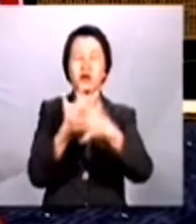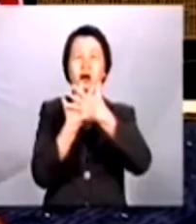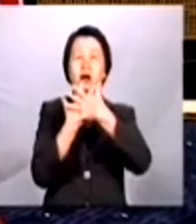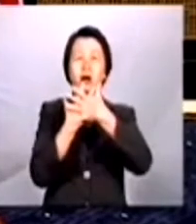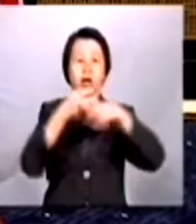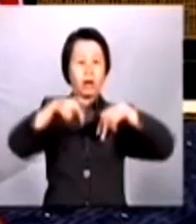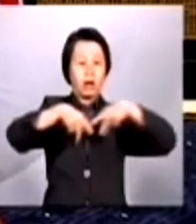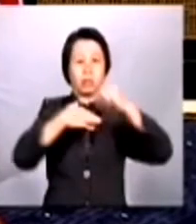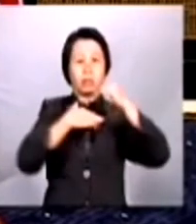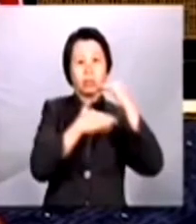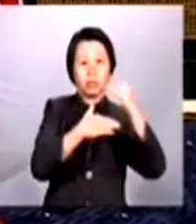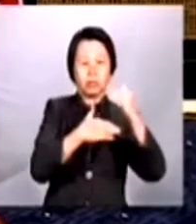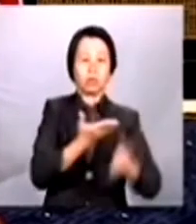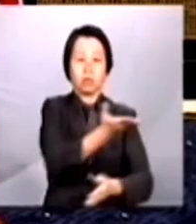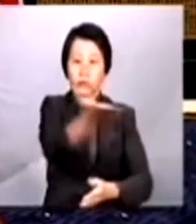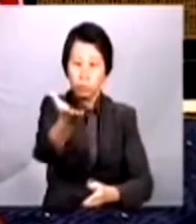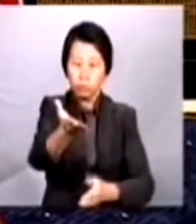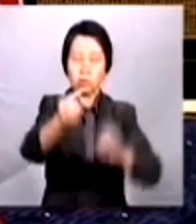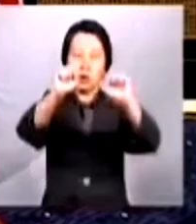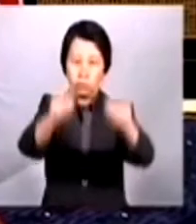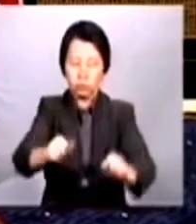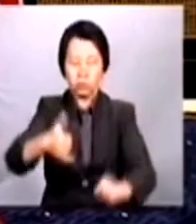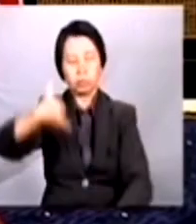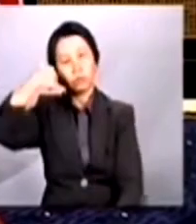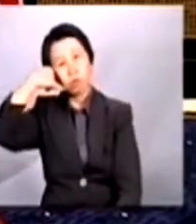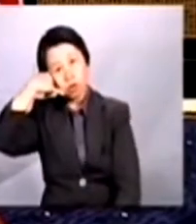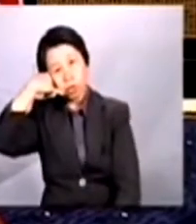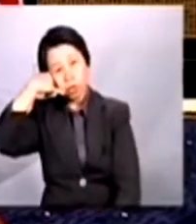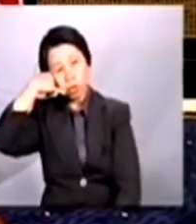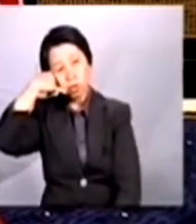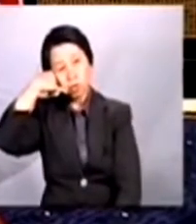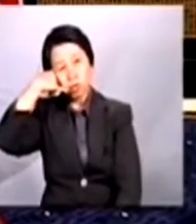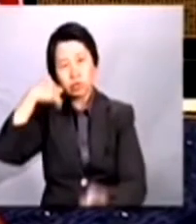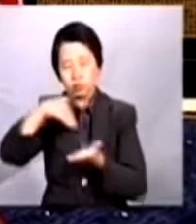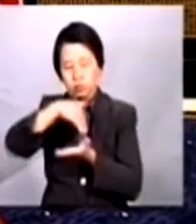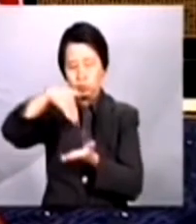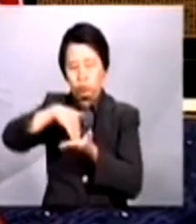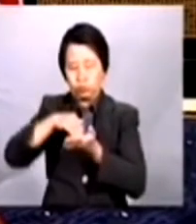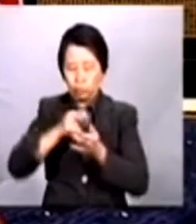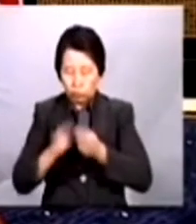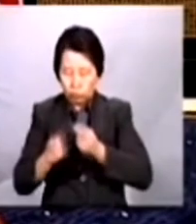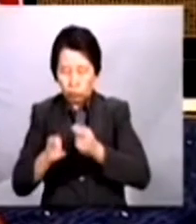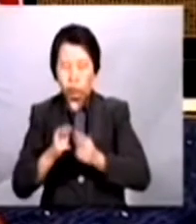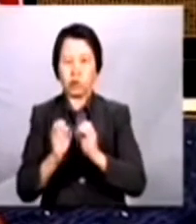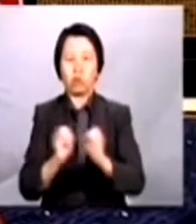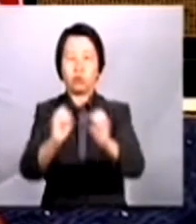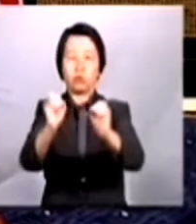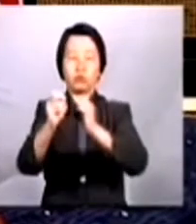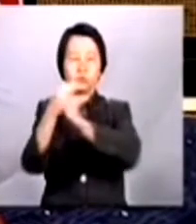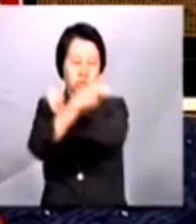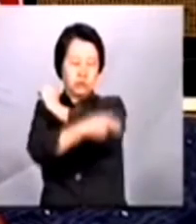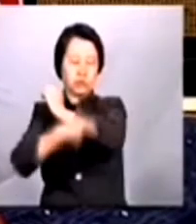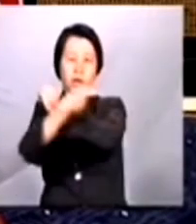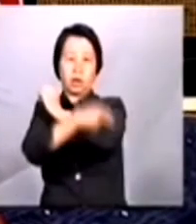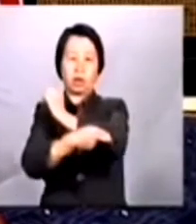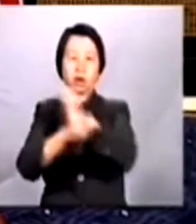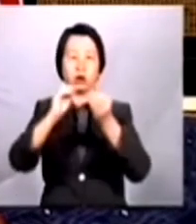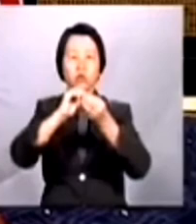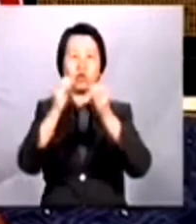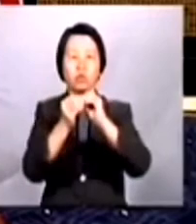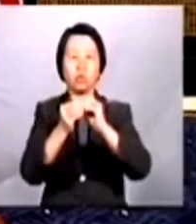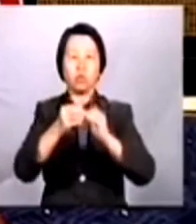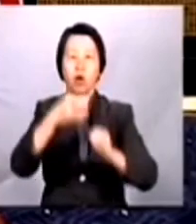kawalan pergerakan saudara-saudari boleh menghubungi menghubungi pusat pengurusan operasi negara